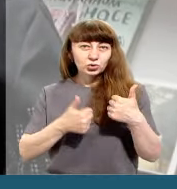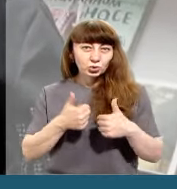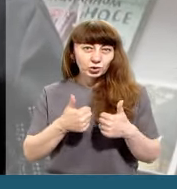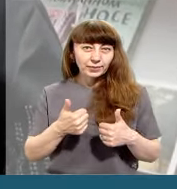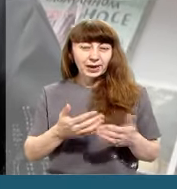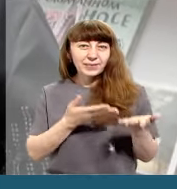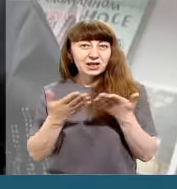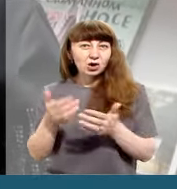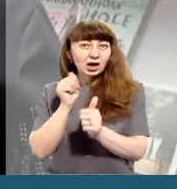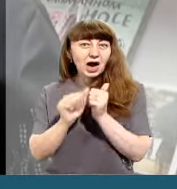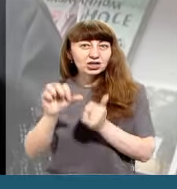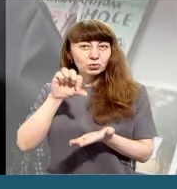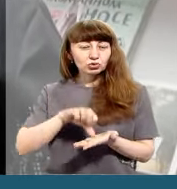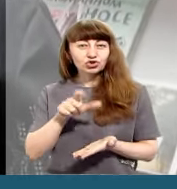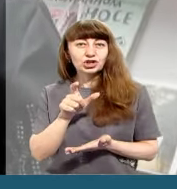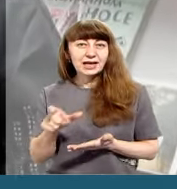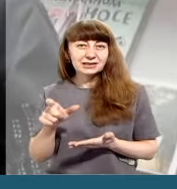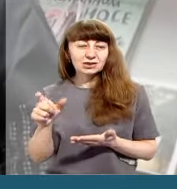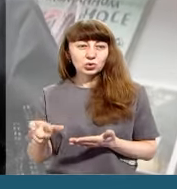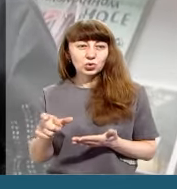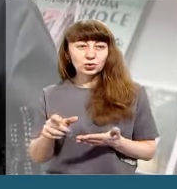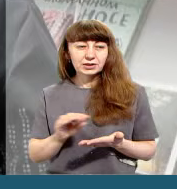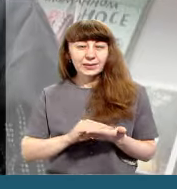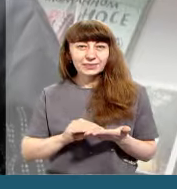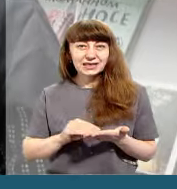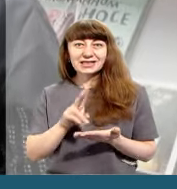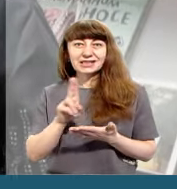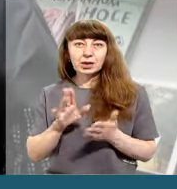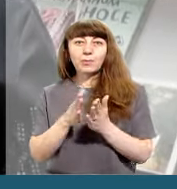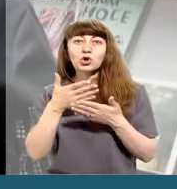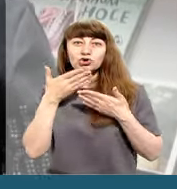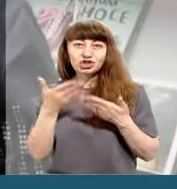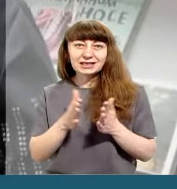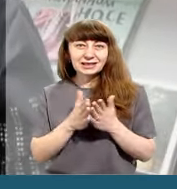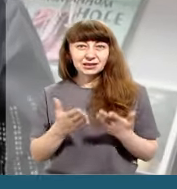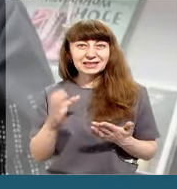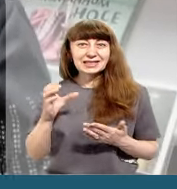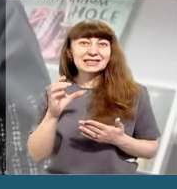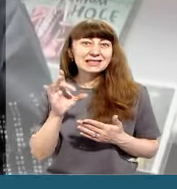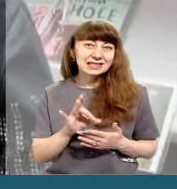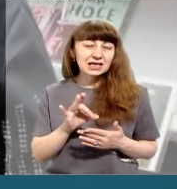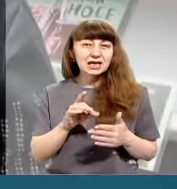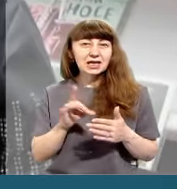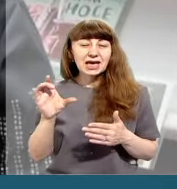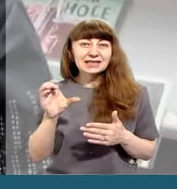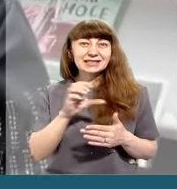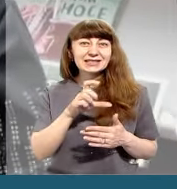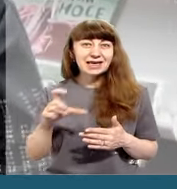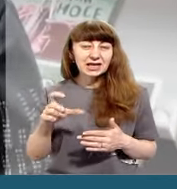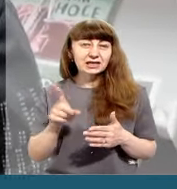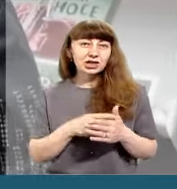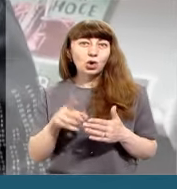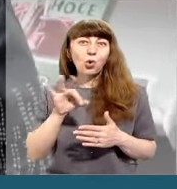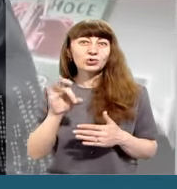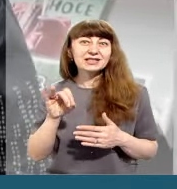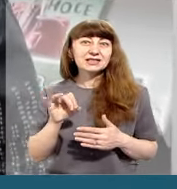предлагаю каждому участнику написать к прочитанной книге эссе или отзыв. То есть они еще анализируют и